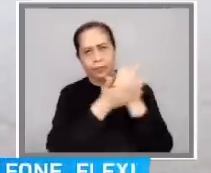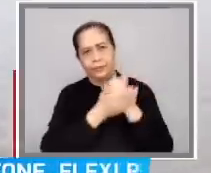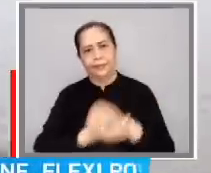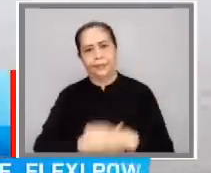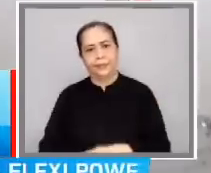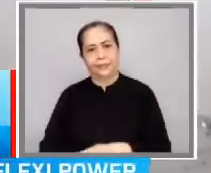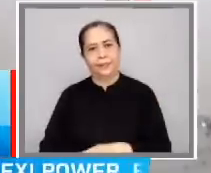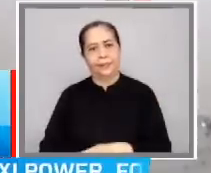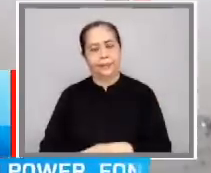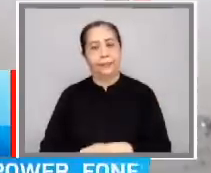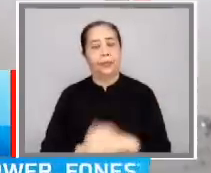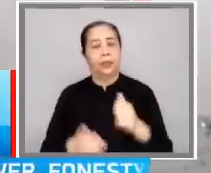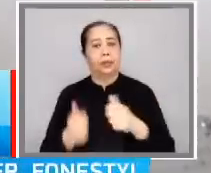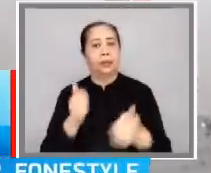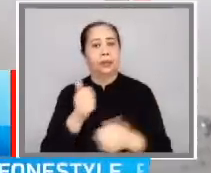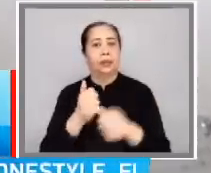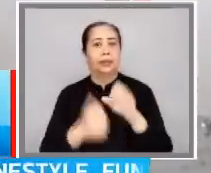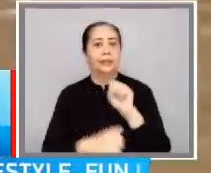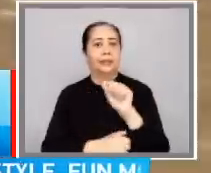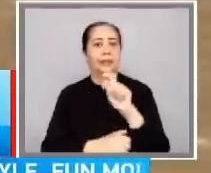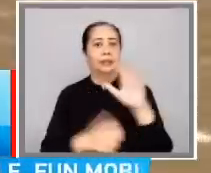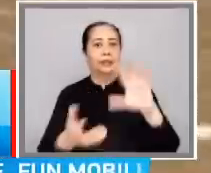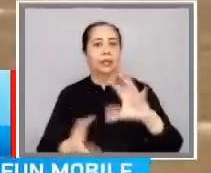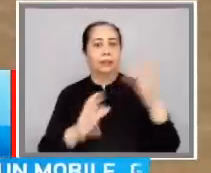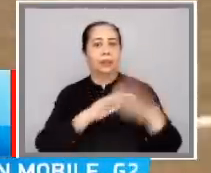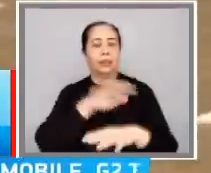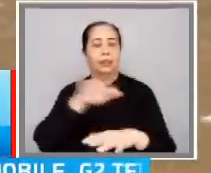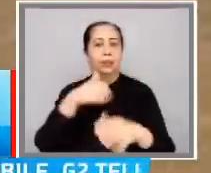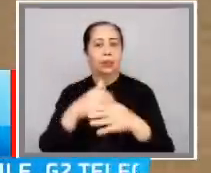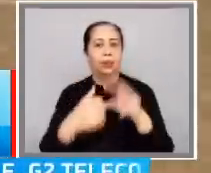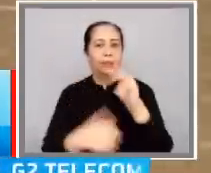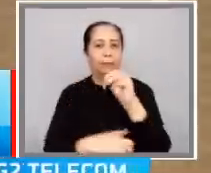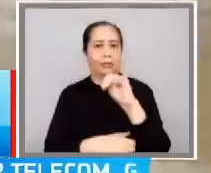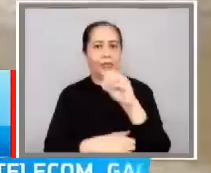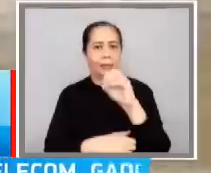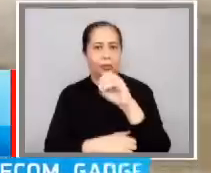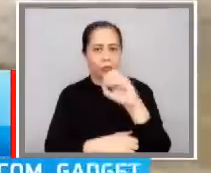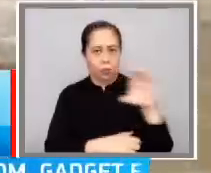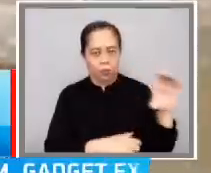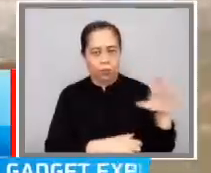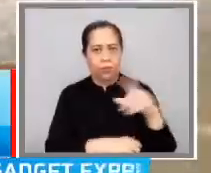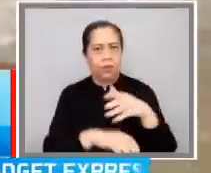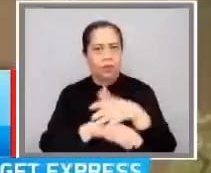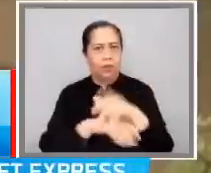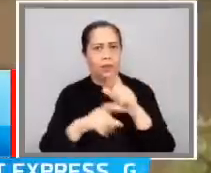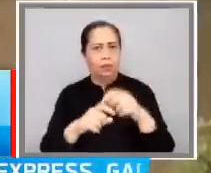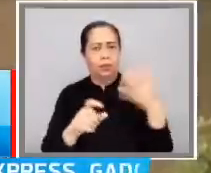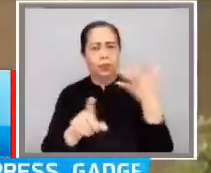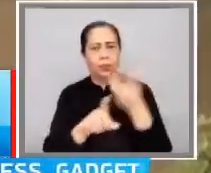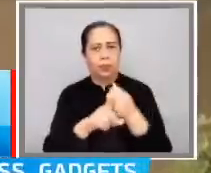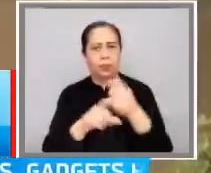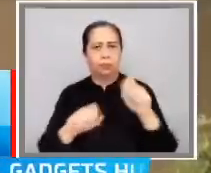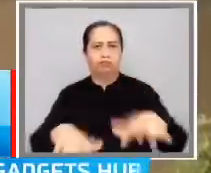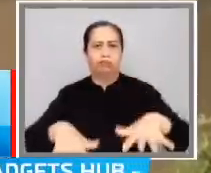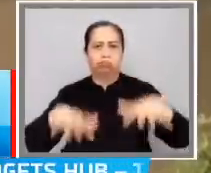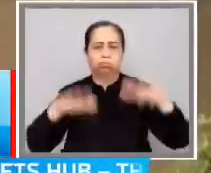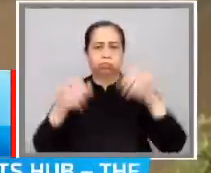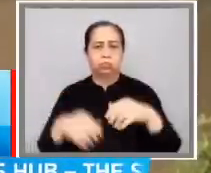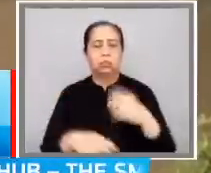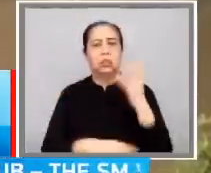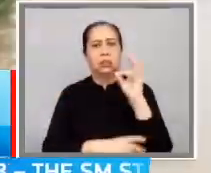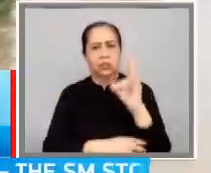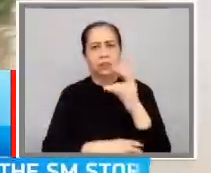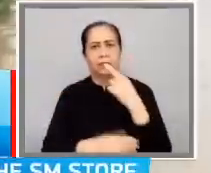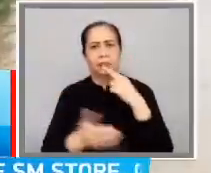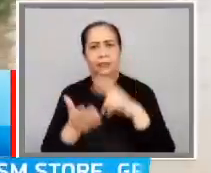Isinailalim na sa state of calamity ang buong lalawigan ng Misamis Occidental matapos ang mapinsalang baha. 7 na ang naiulat na